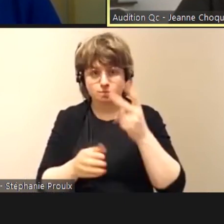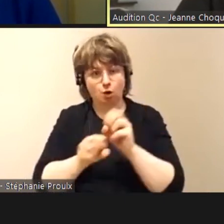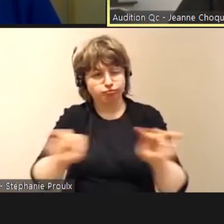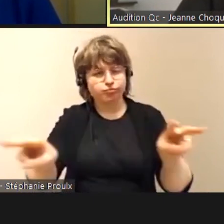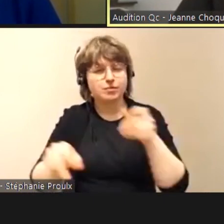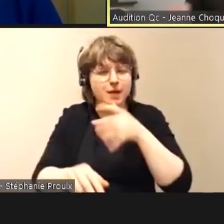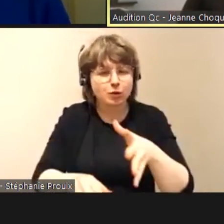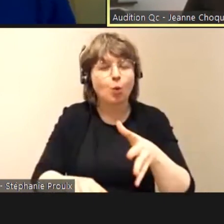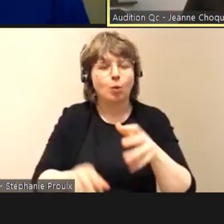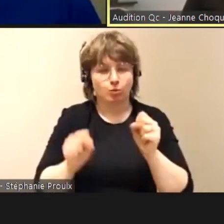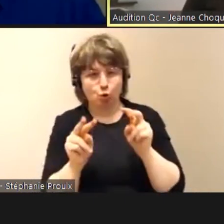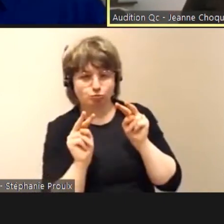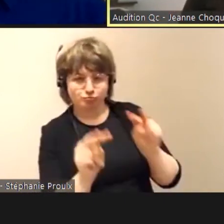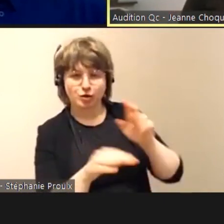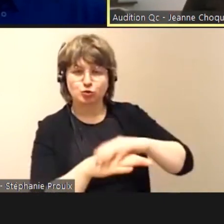nombre.